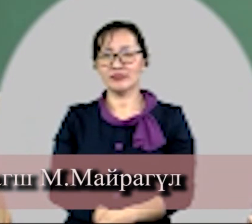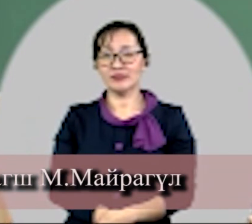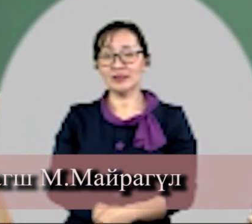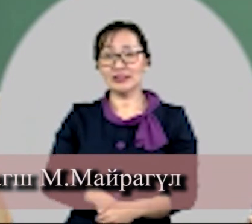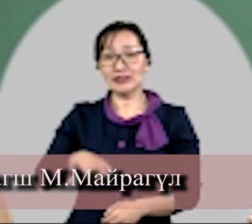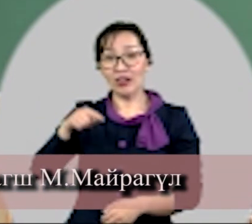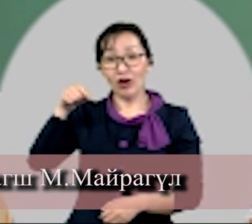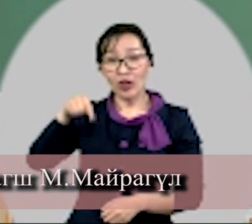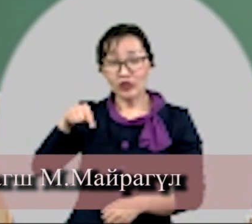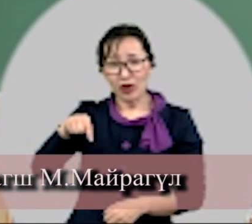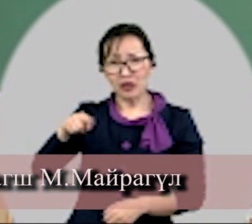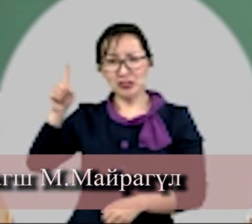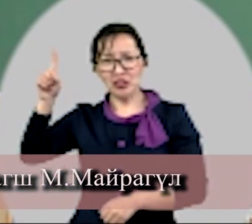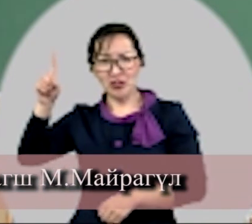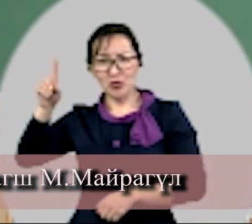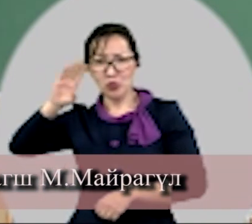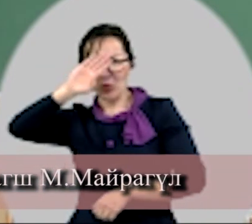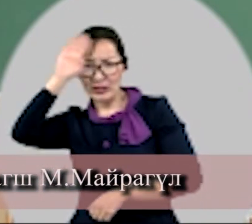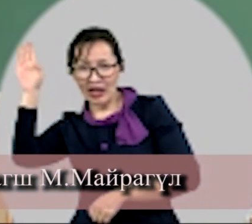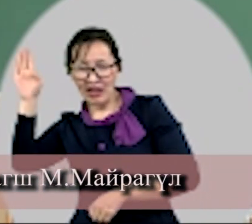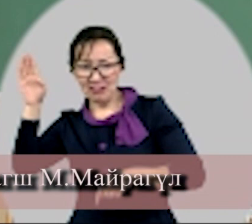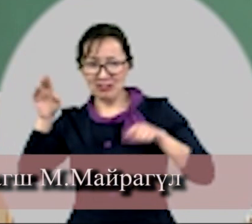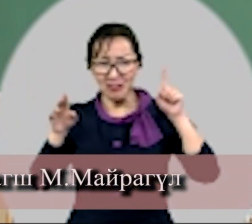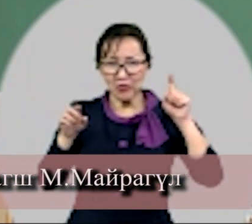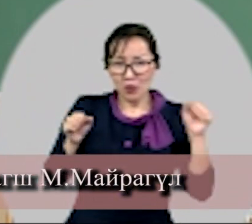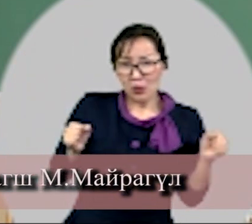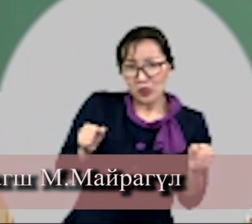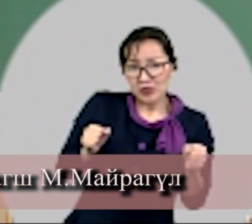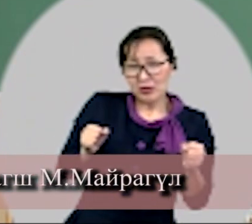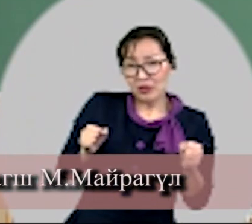жүргенде суықтық ауа райын өлшейді.